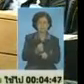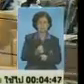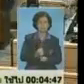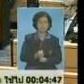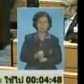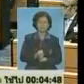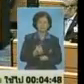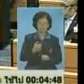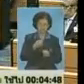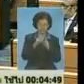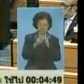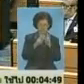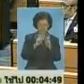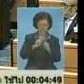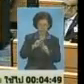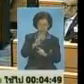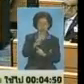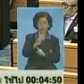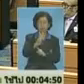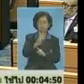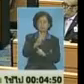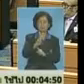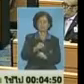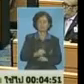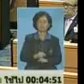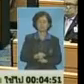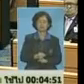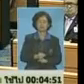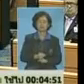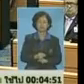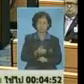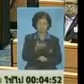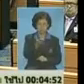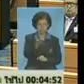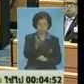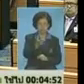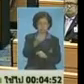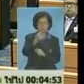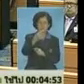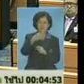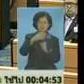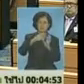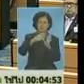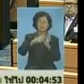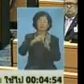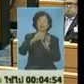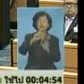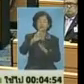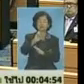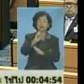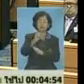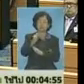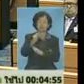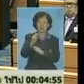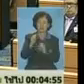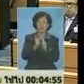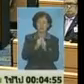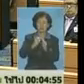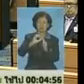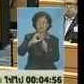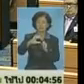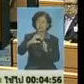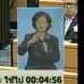มีคำถามที่2ถึงท่านร้อยตำรวจเฉลิมนะครับว่าท่านทาริศกับท่านเฉลิมนะครับในฐานะที่เป็นคู่หูกันนะครับ